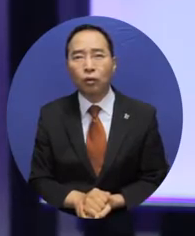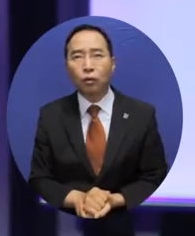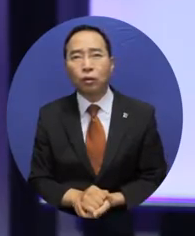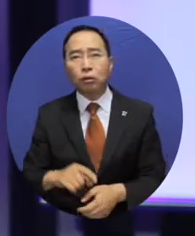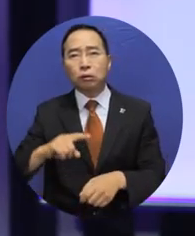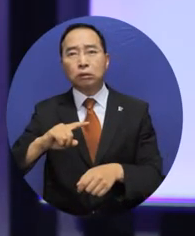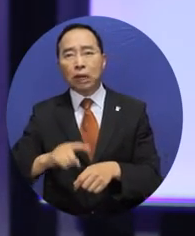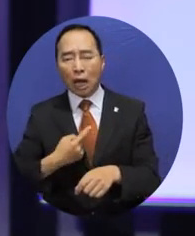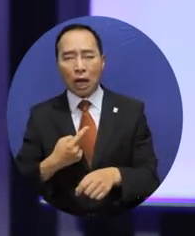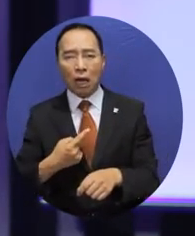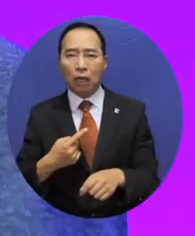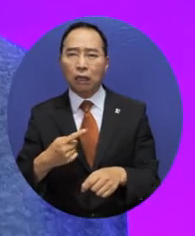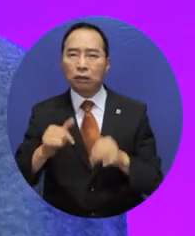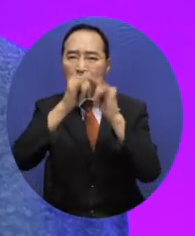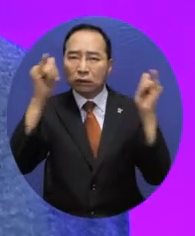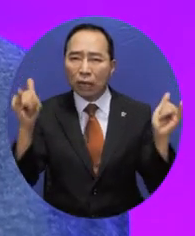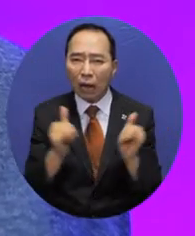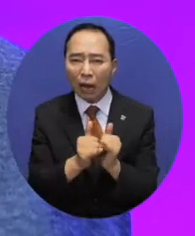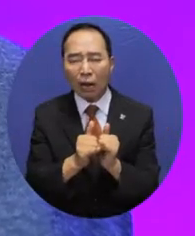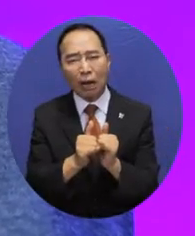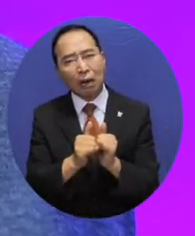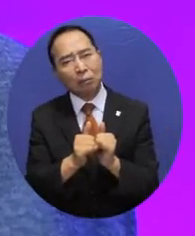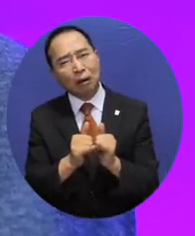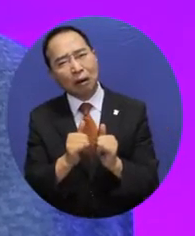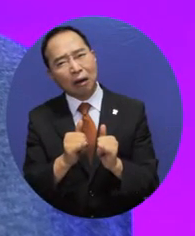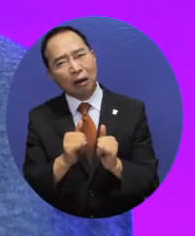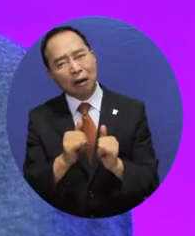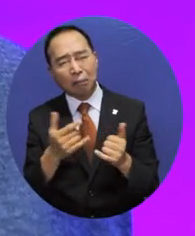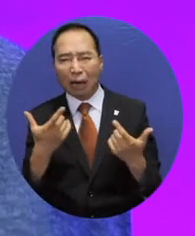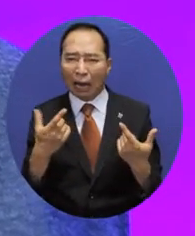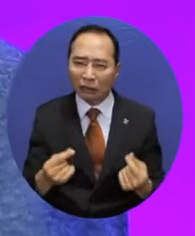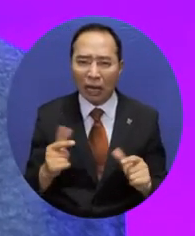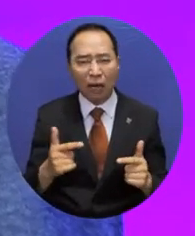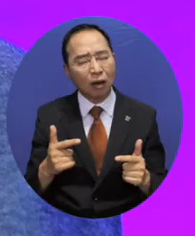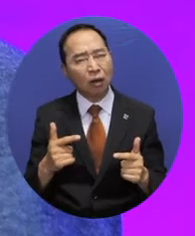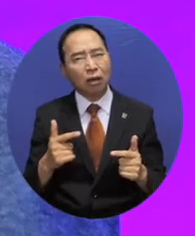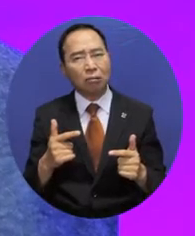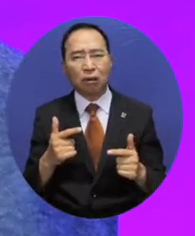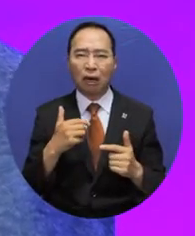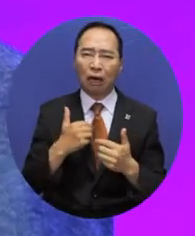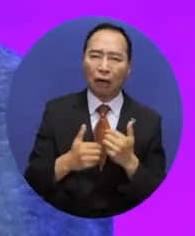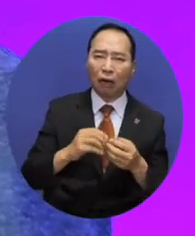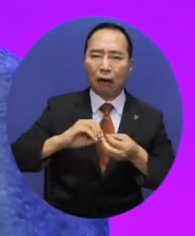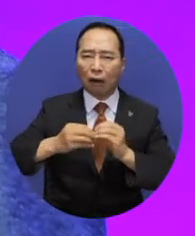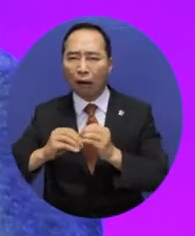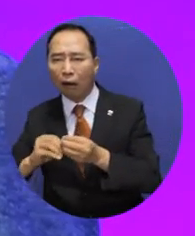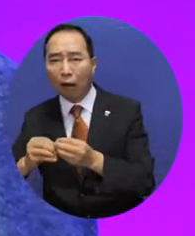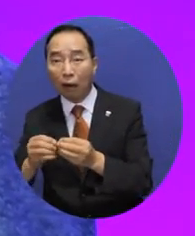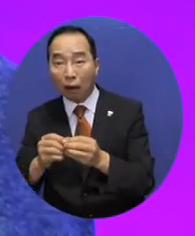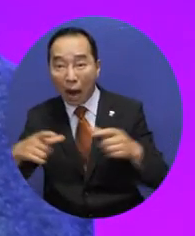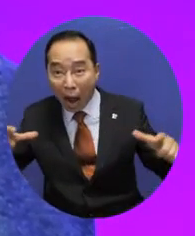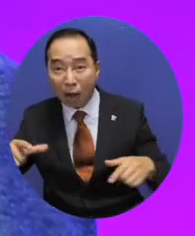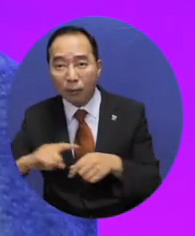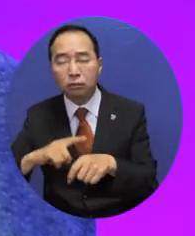선한 마음보다는 이기적 유전자, 악한 유전자로 인한 폭력들을